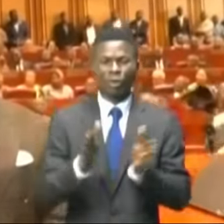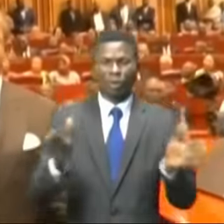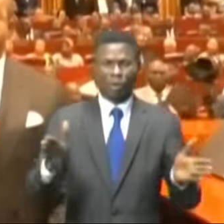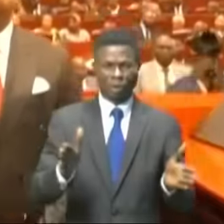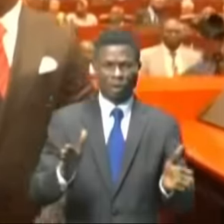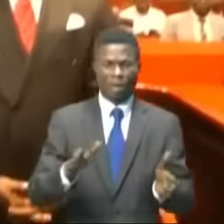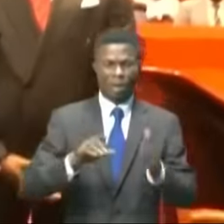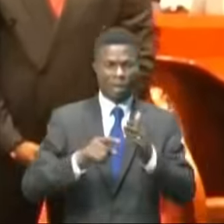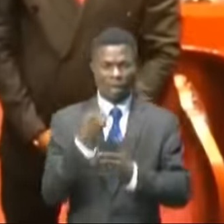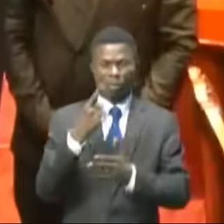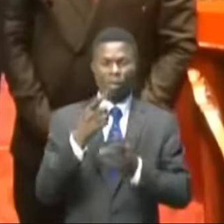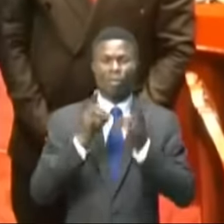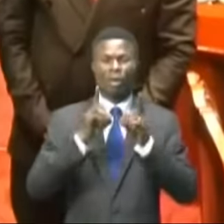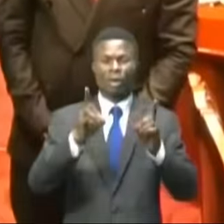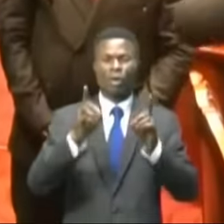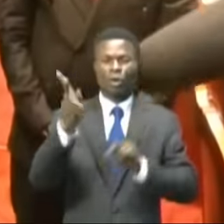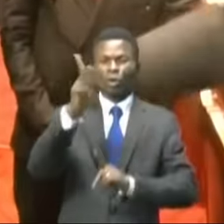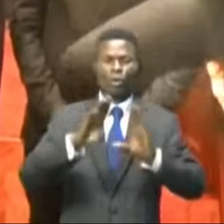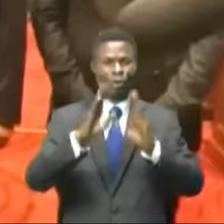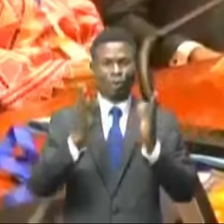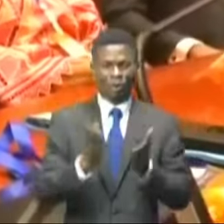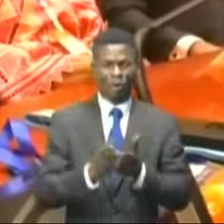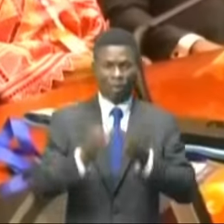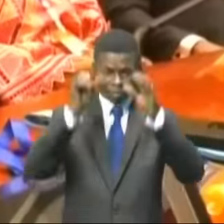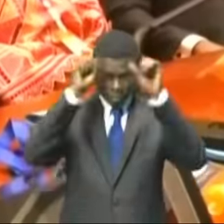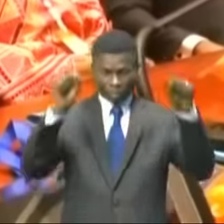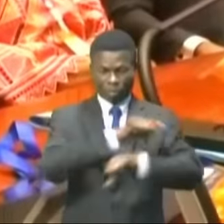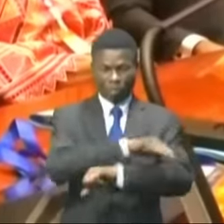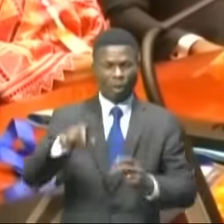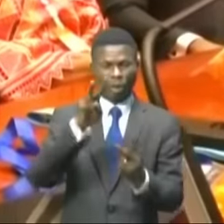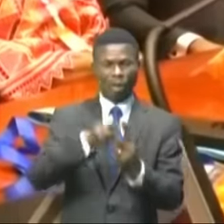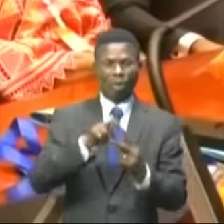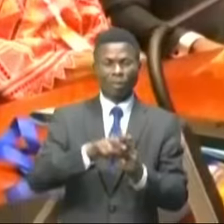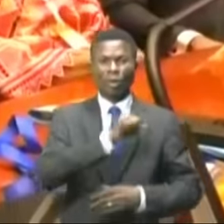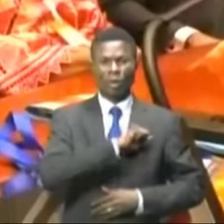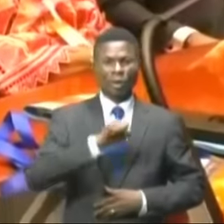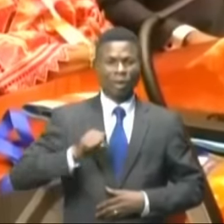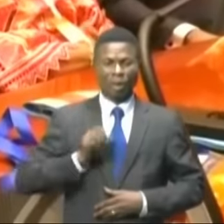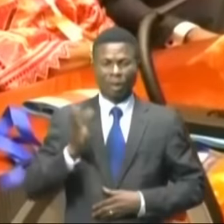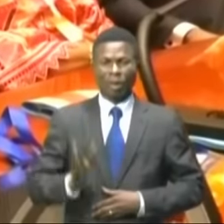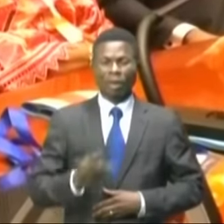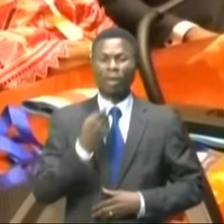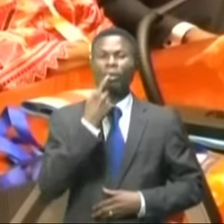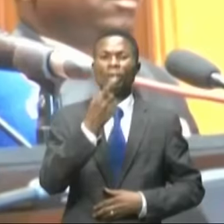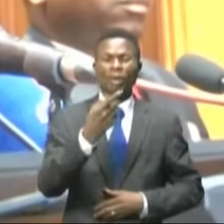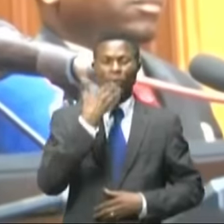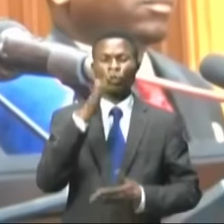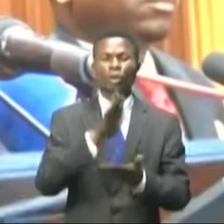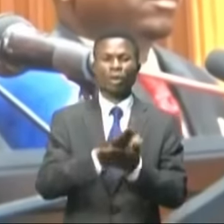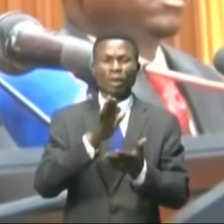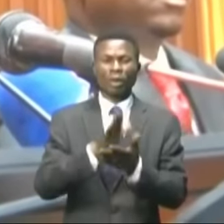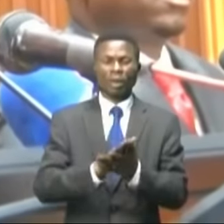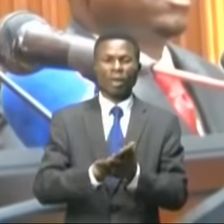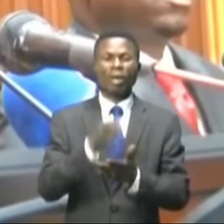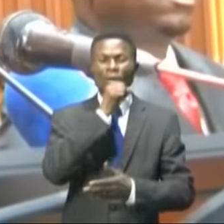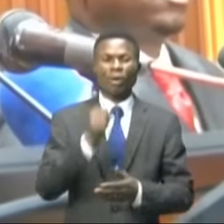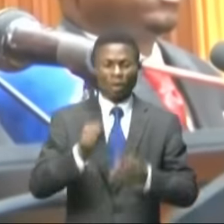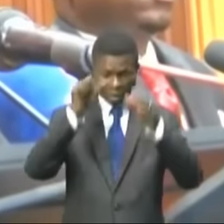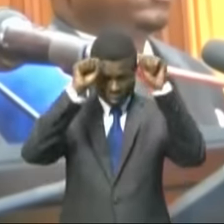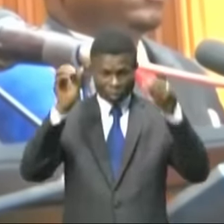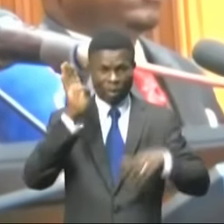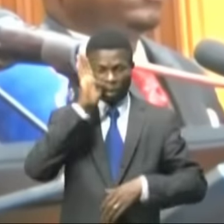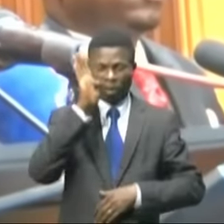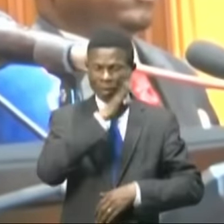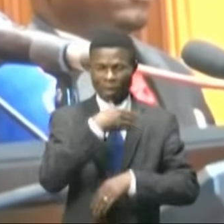sa première adresse à la plénière, le président du bureau provisoire a eu le mot juste pour remercier ses prédécesseurs pour le